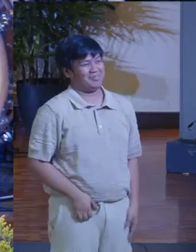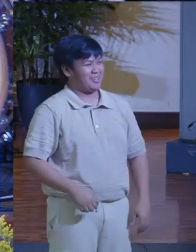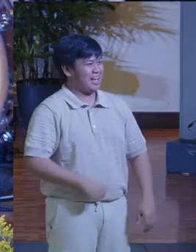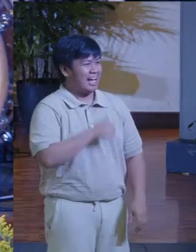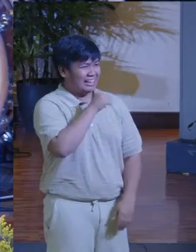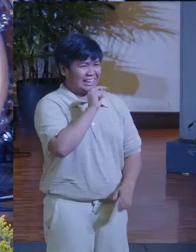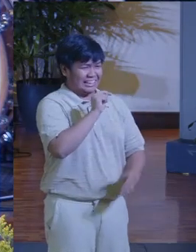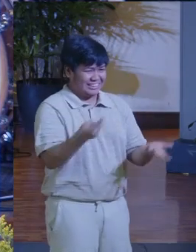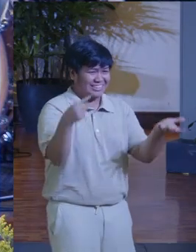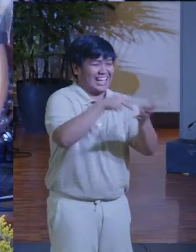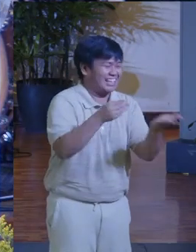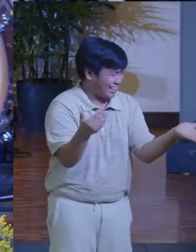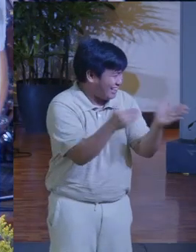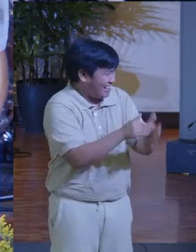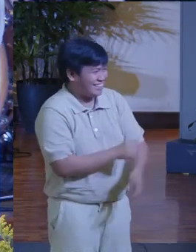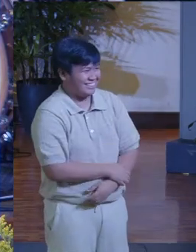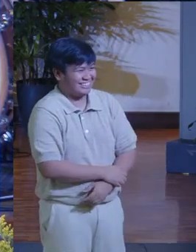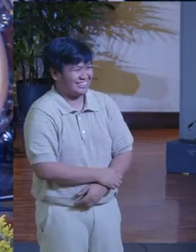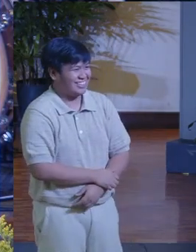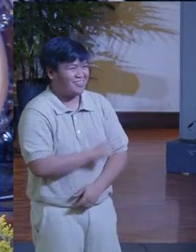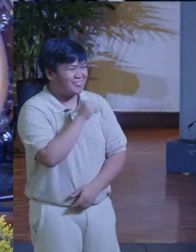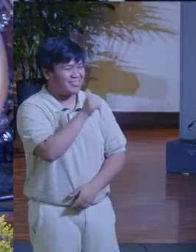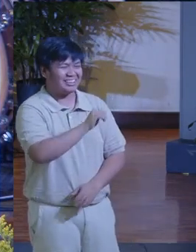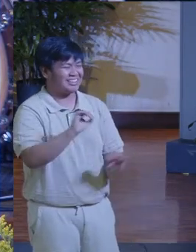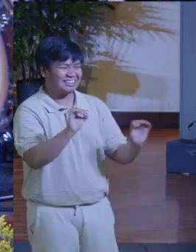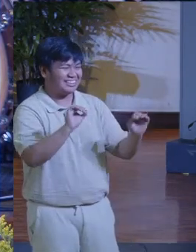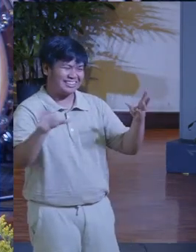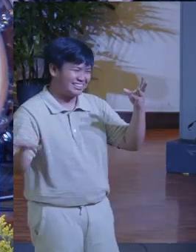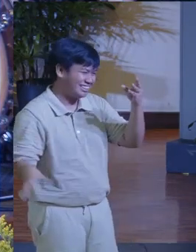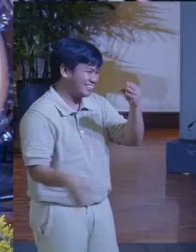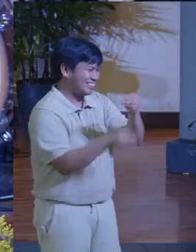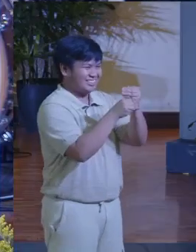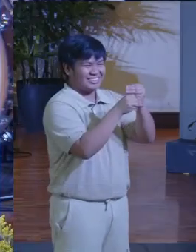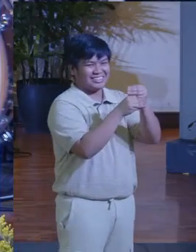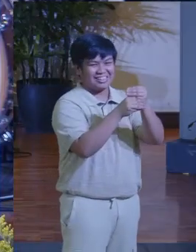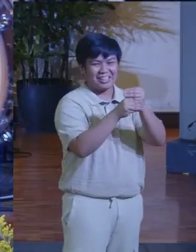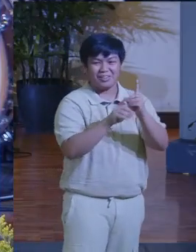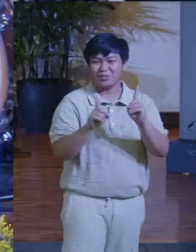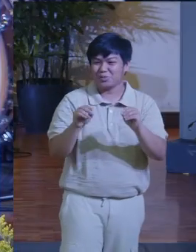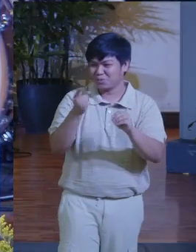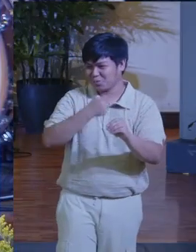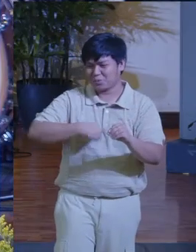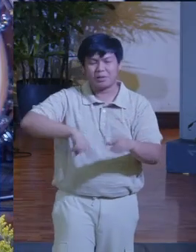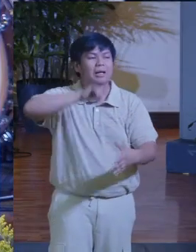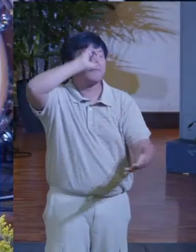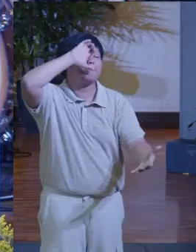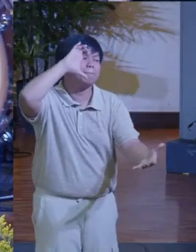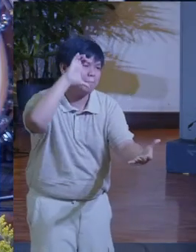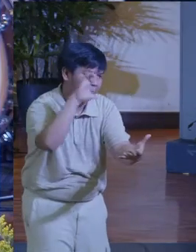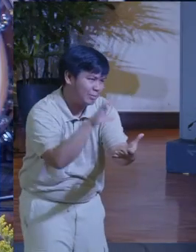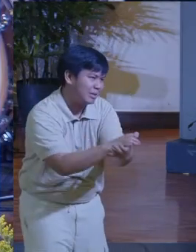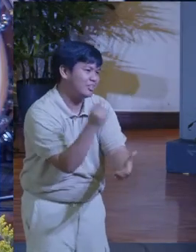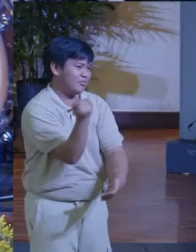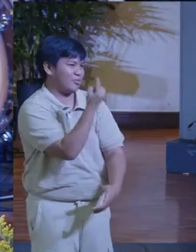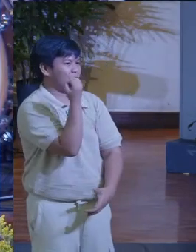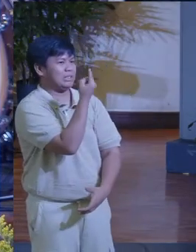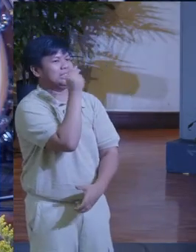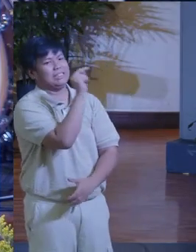kapatid. Wala nang kailangan idagdag. Kailangan lang nating manampalataya sa kanyang natapos